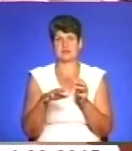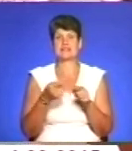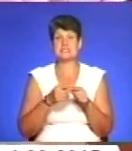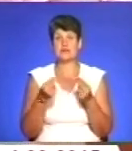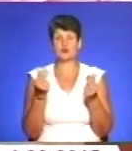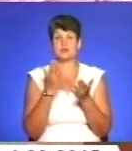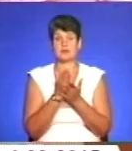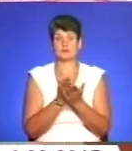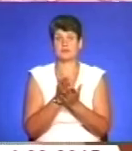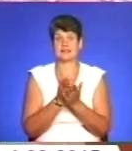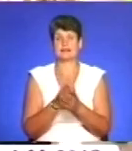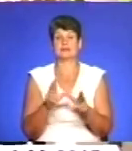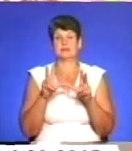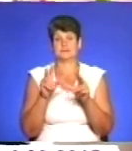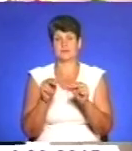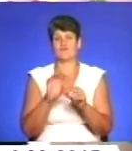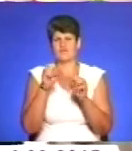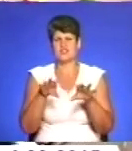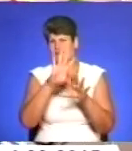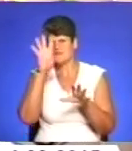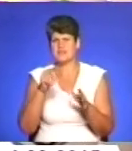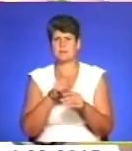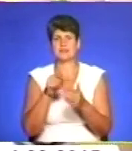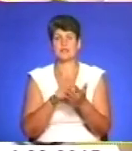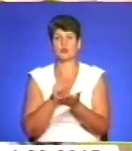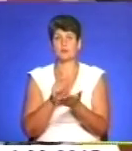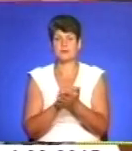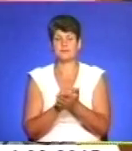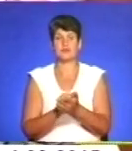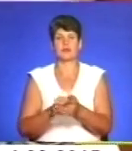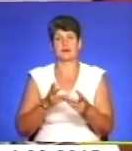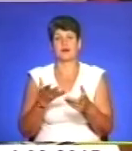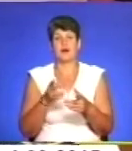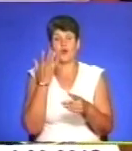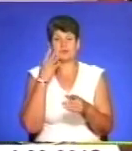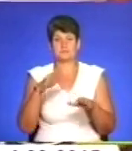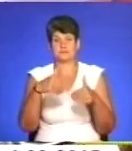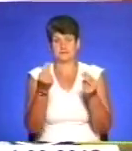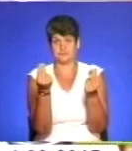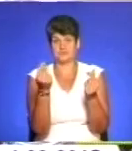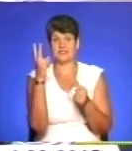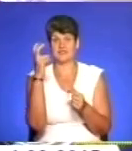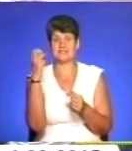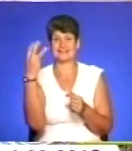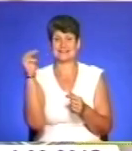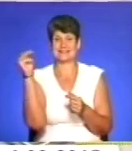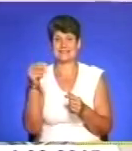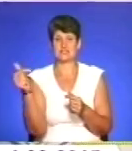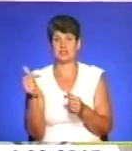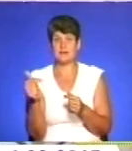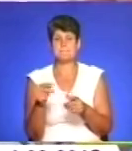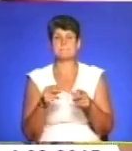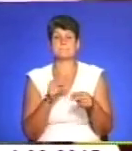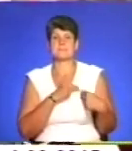мали слугувати гарантом у вирішенні усіх питань з документами. На гарячому під час передачі частини грошей, а це 230 тисяч гривень,